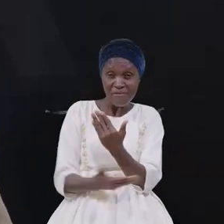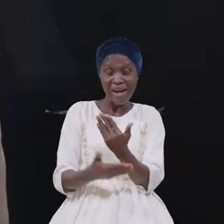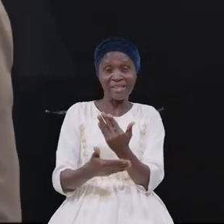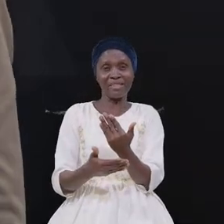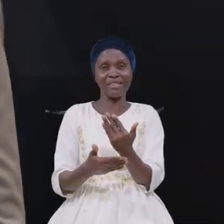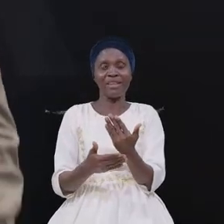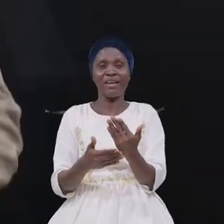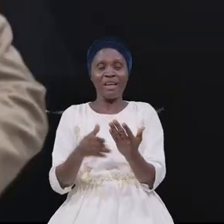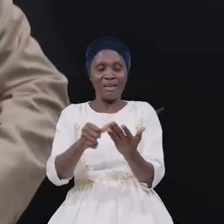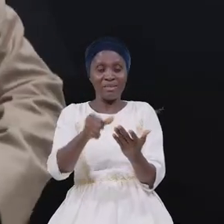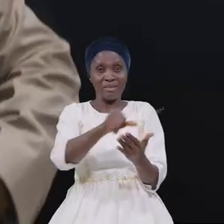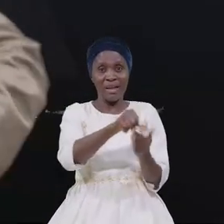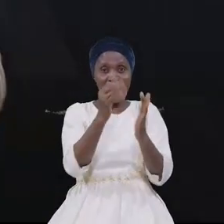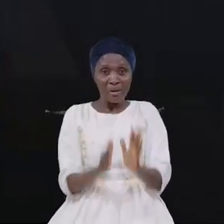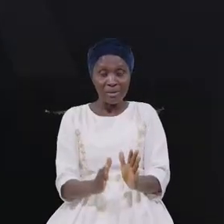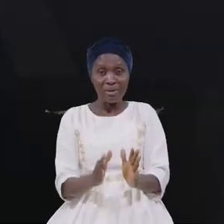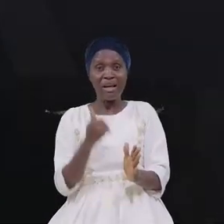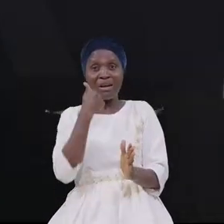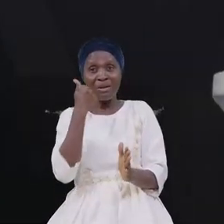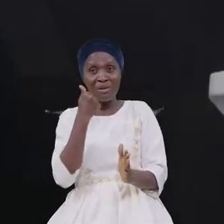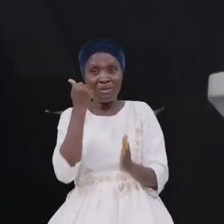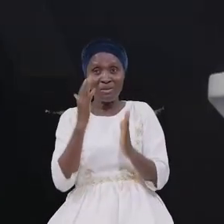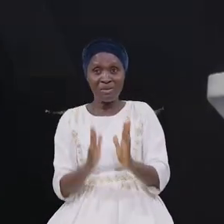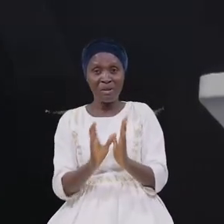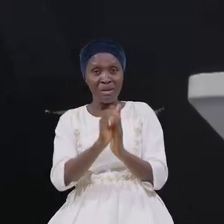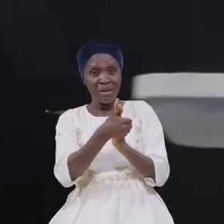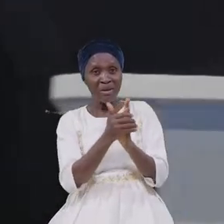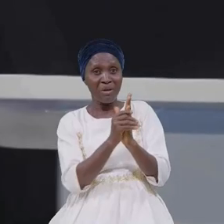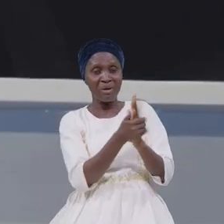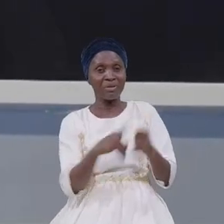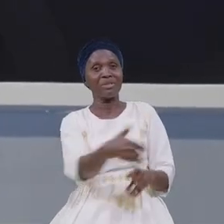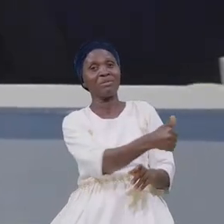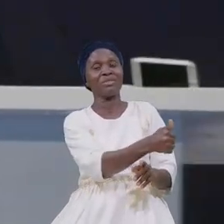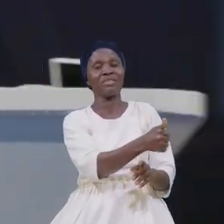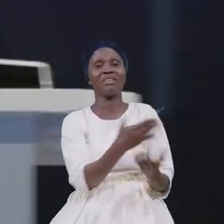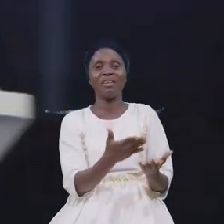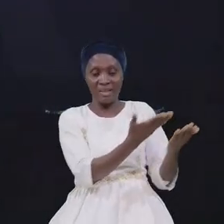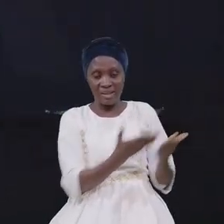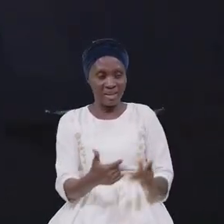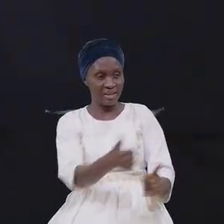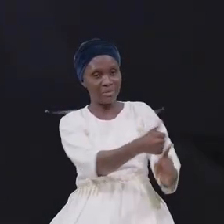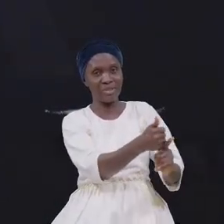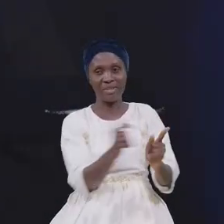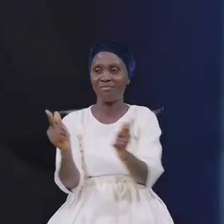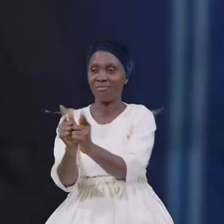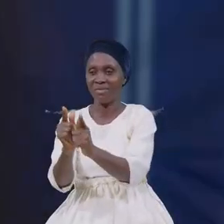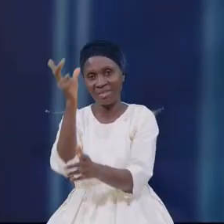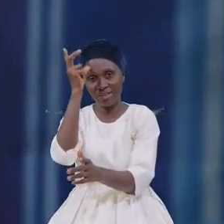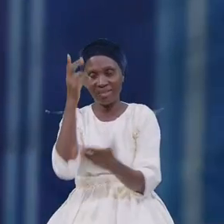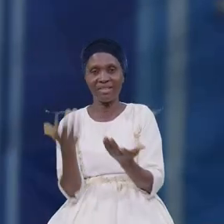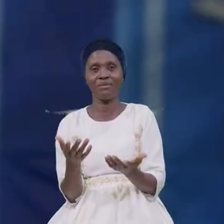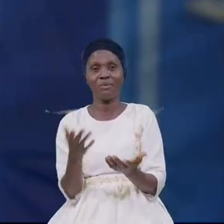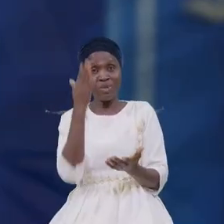Elles n'attendent pas que Satan vienne vers elles. Elles-mêmes vont aller vers Satan.